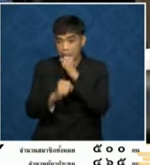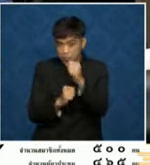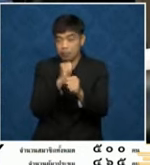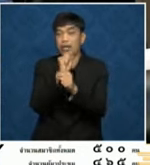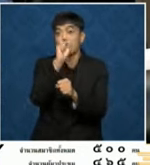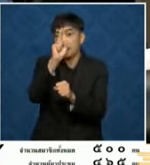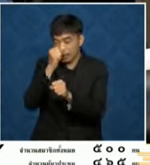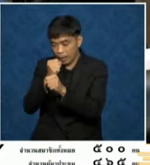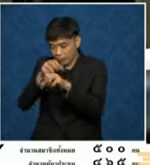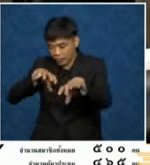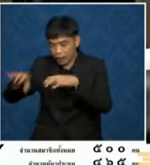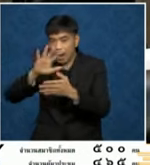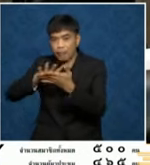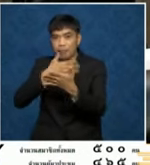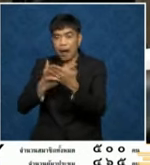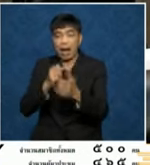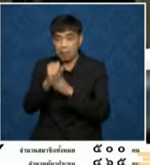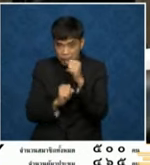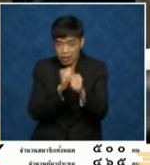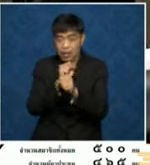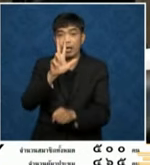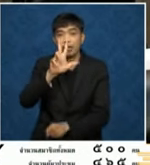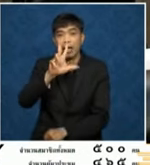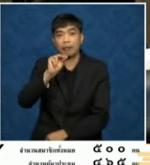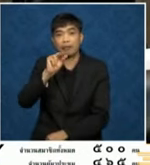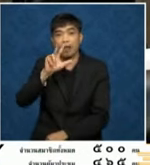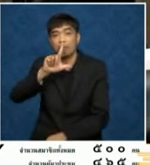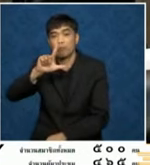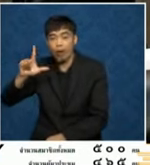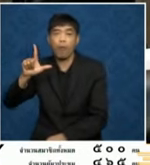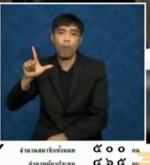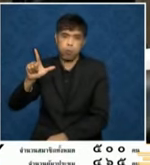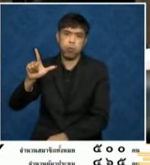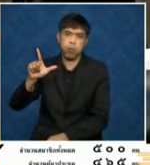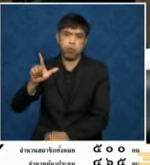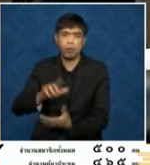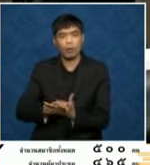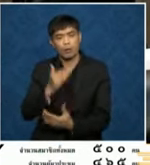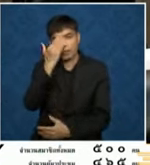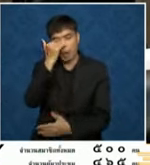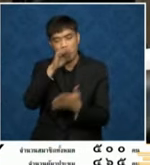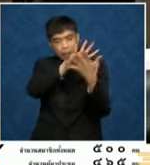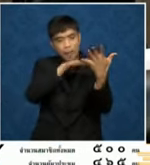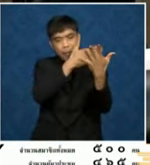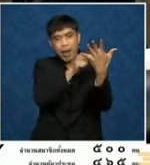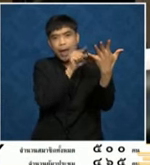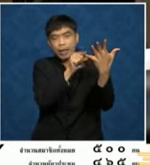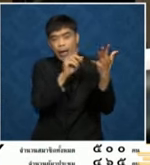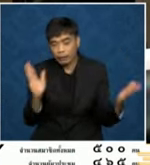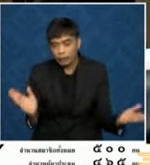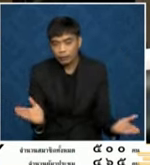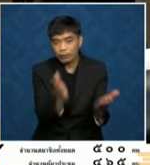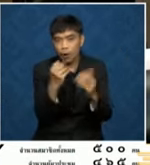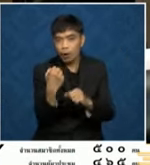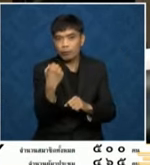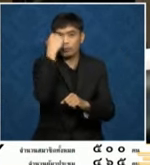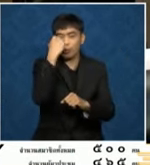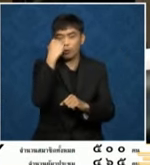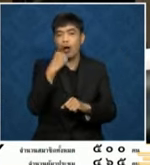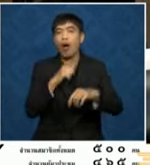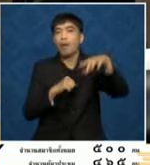าทโดยเฉลี่ยนะครับแผนนี้สำคัญยังไงครับท่านประธานชื่อแผนเขียนว่าการเสริมสร้างความมั่นคงของส